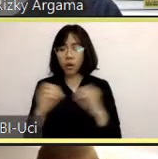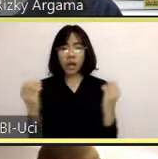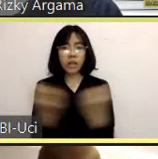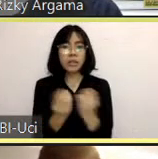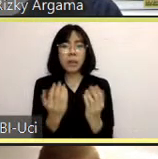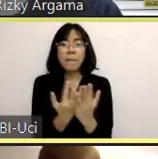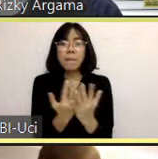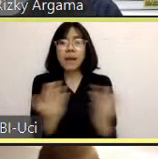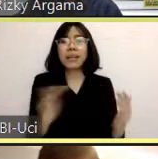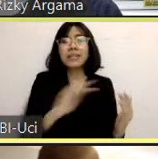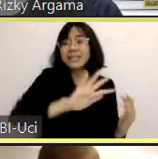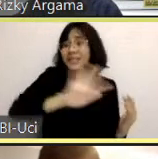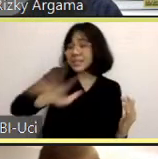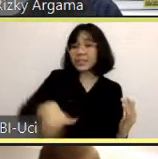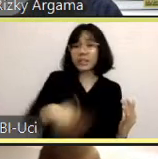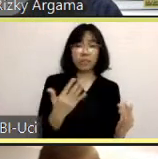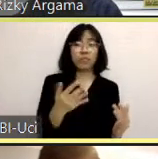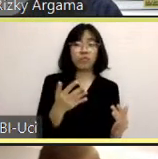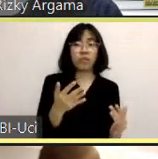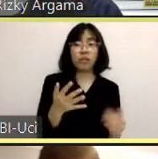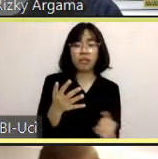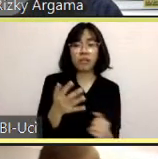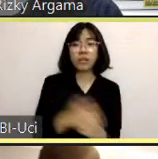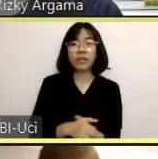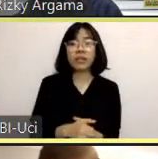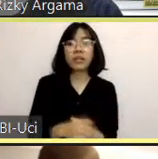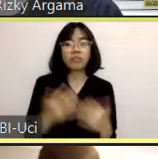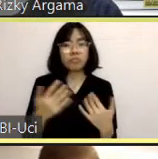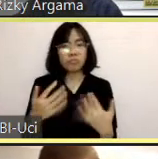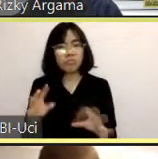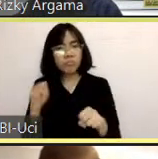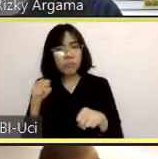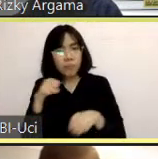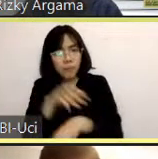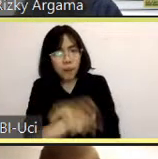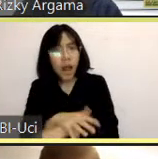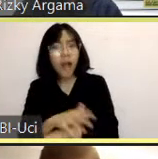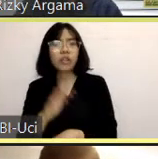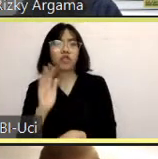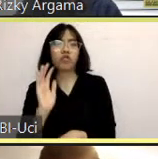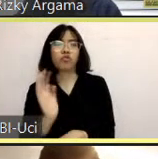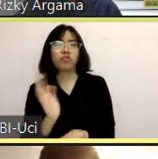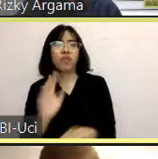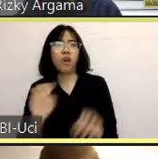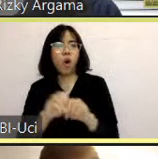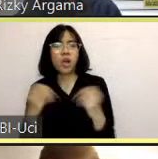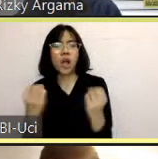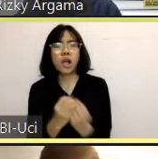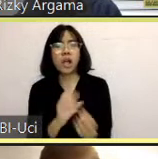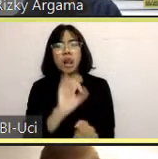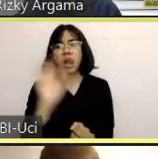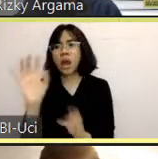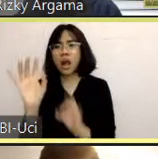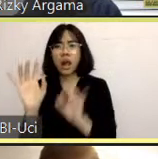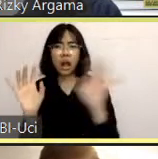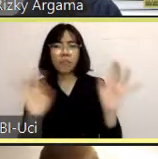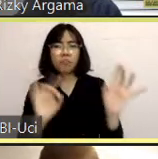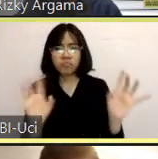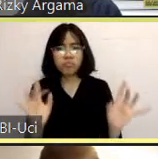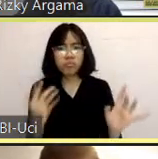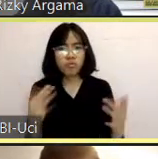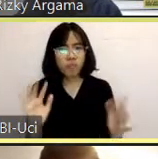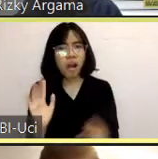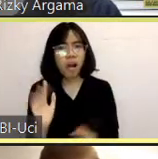berlaku dan bisa diterapkan dan sudah diterapkan pada organisasi-organisasi yang tidak ada kaitannya dengan